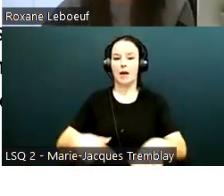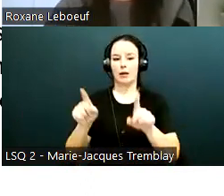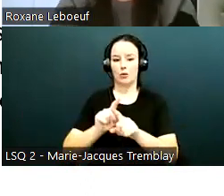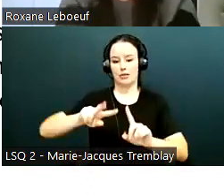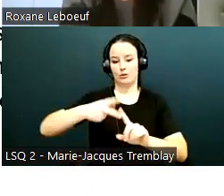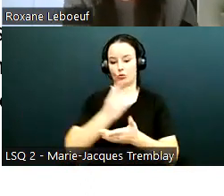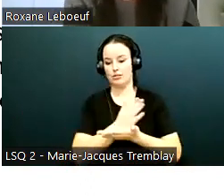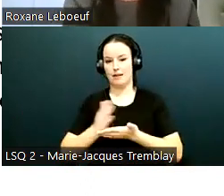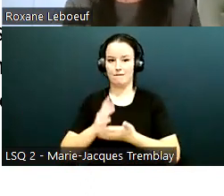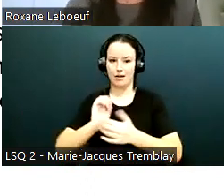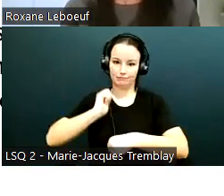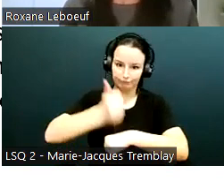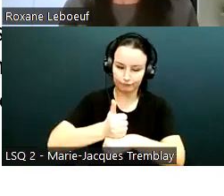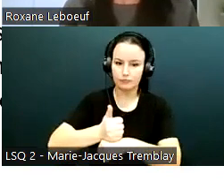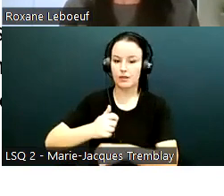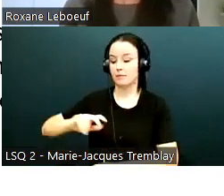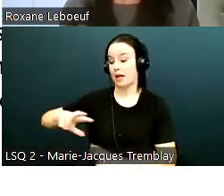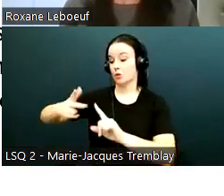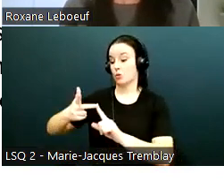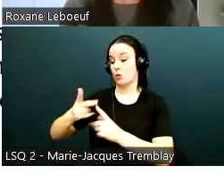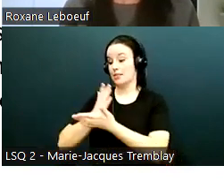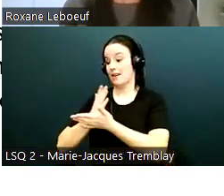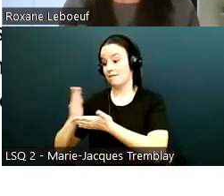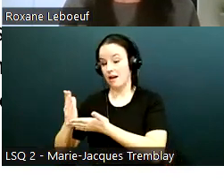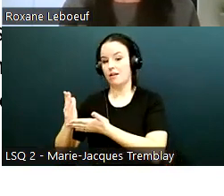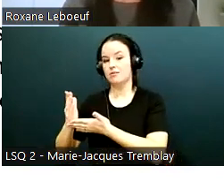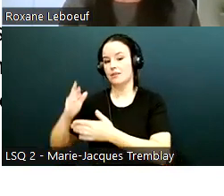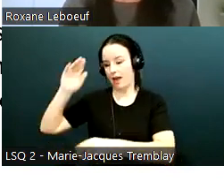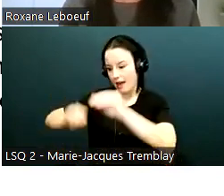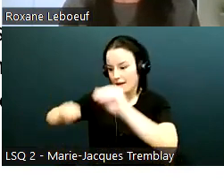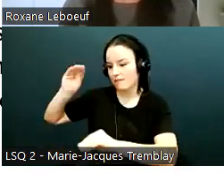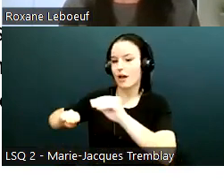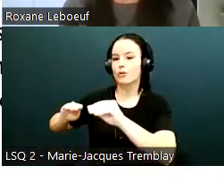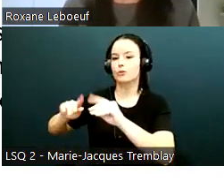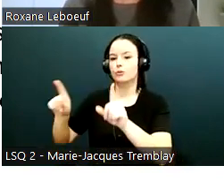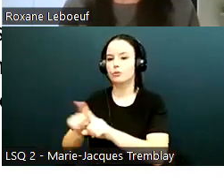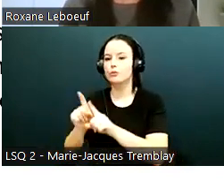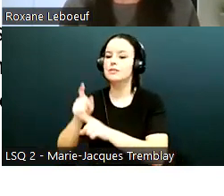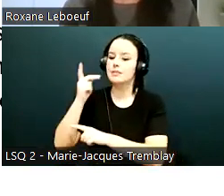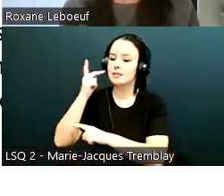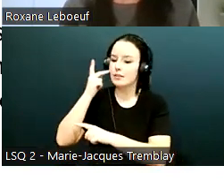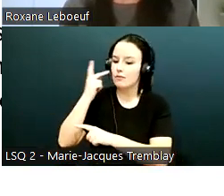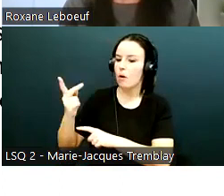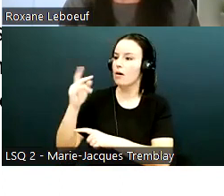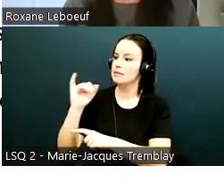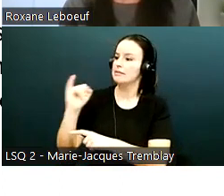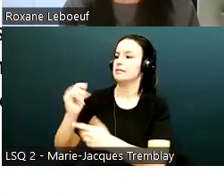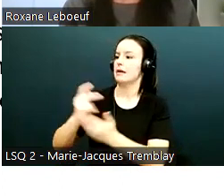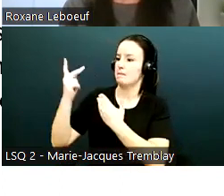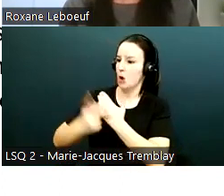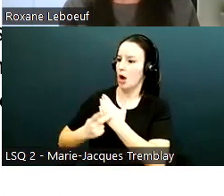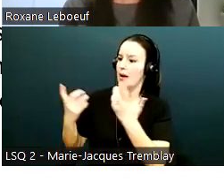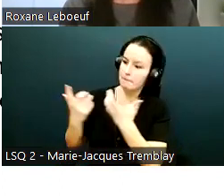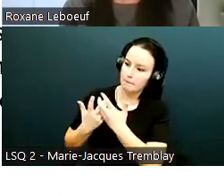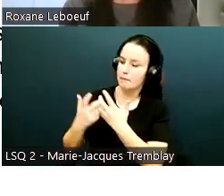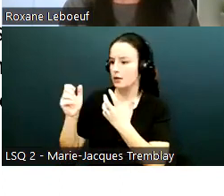2, mais aussi dans la phase 3, qui a été vraiment d'évaluer et de venir à bout de développer un programme qui